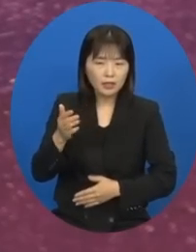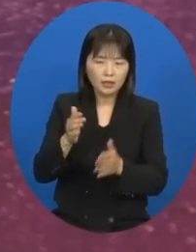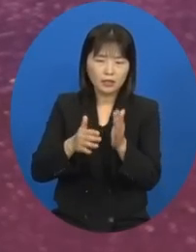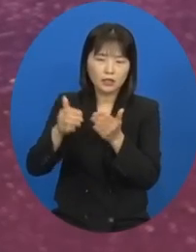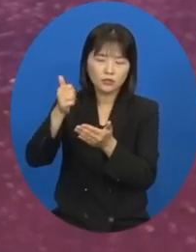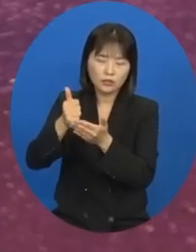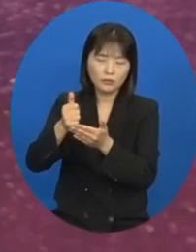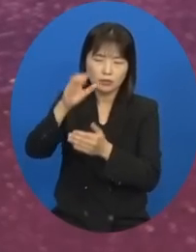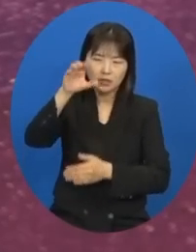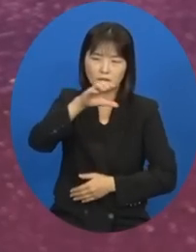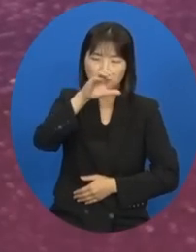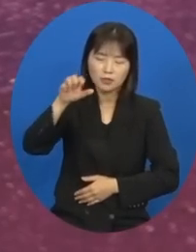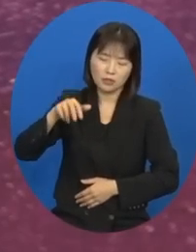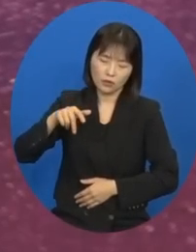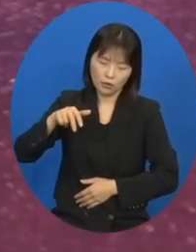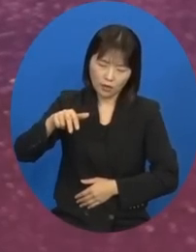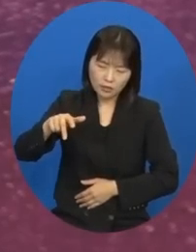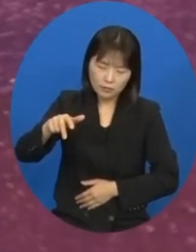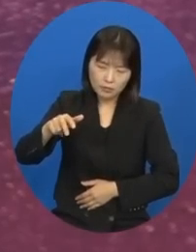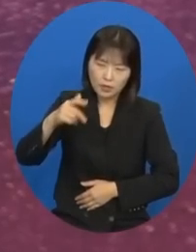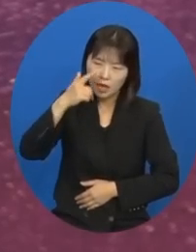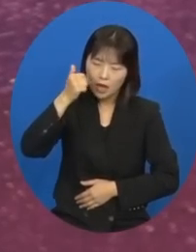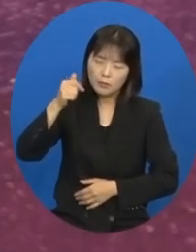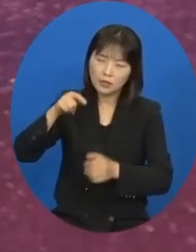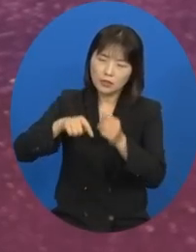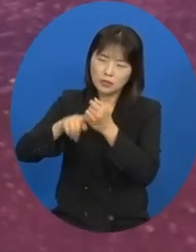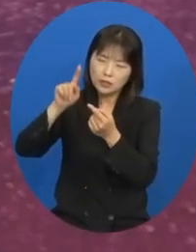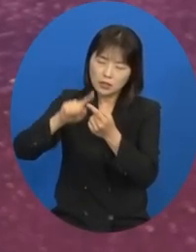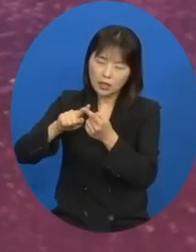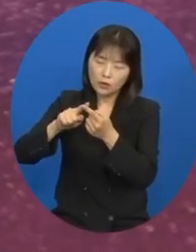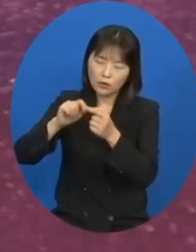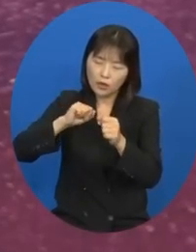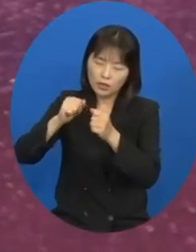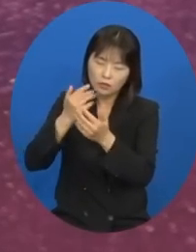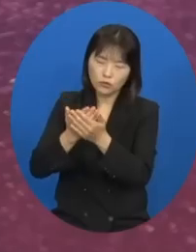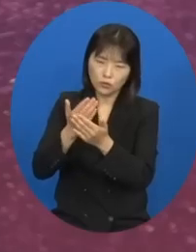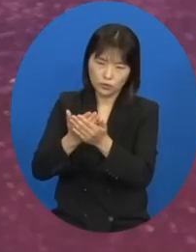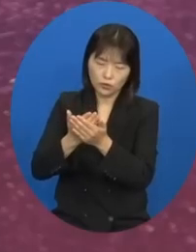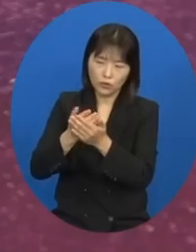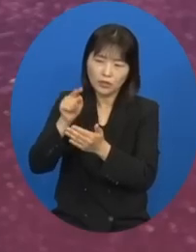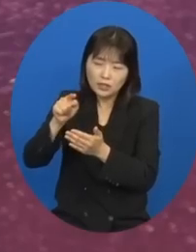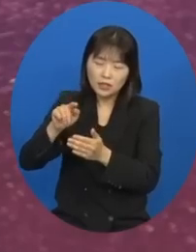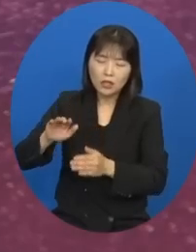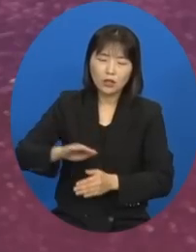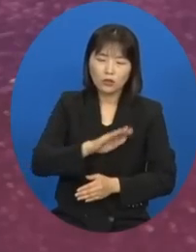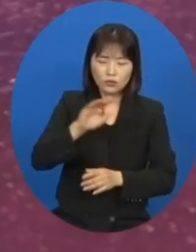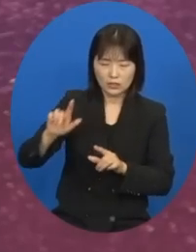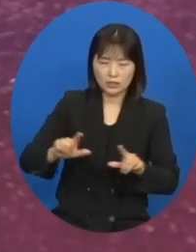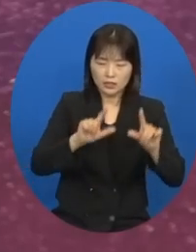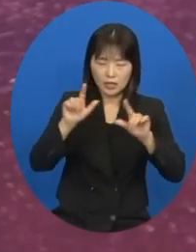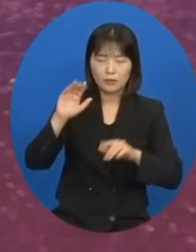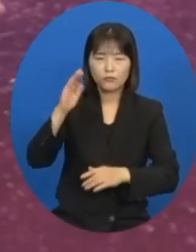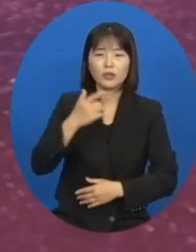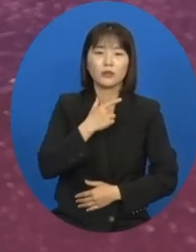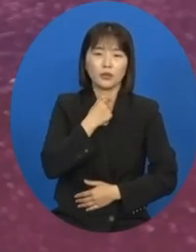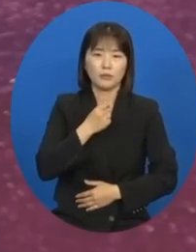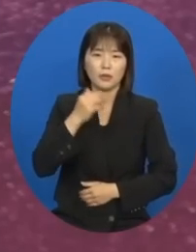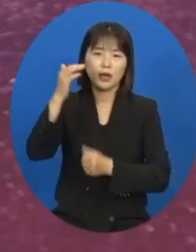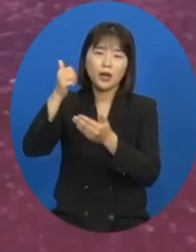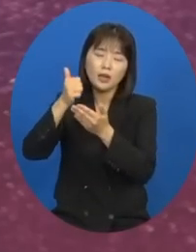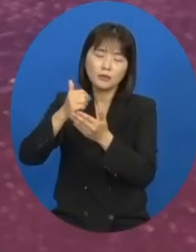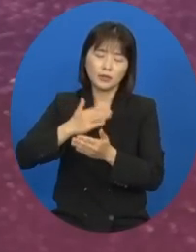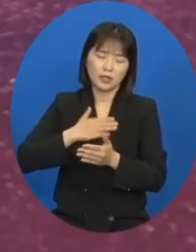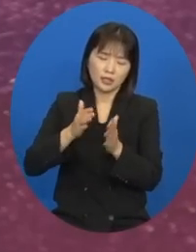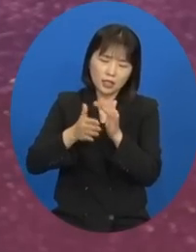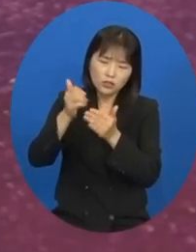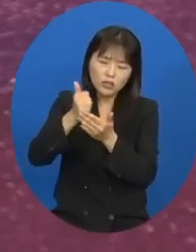걸어가셨어요 아버지의 뜻대로 하여 주십시오 이것이 우리의 삶이 되기를 원합니다 하나님 제가 예수님처럼